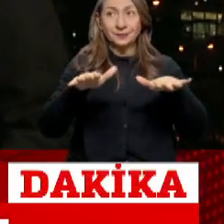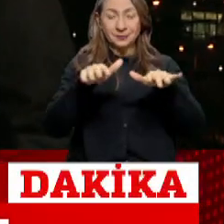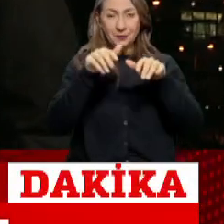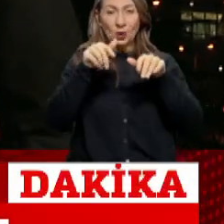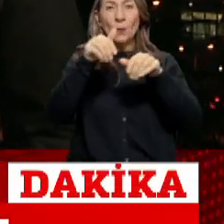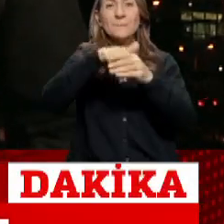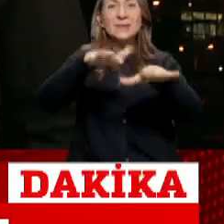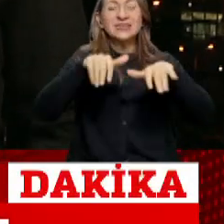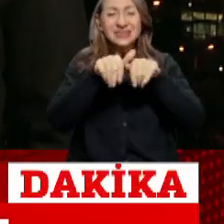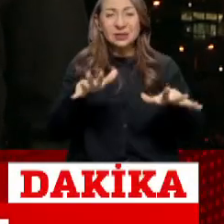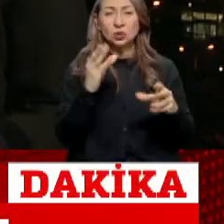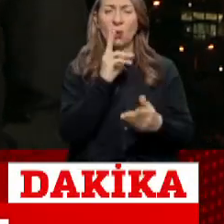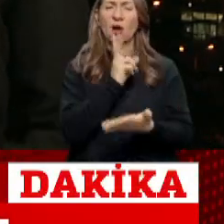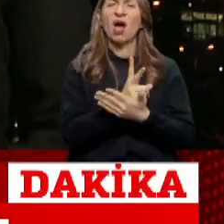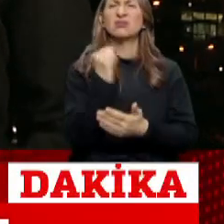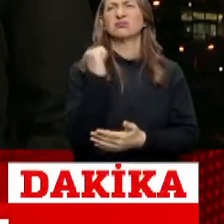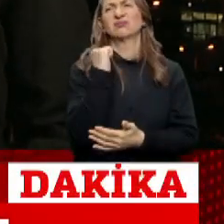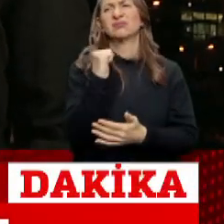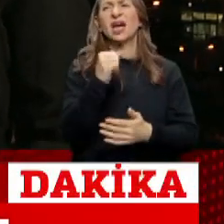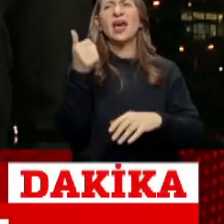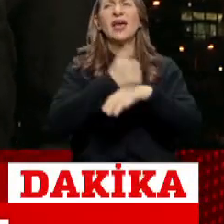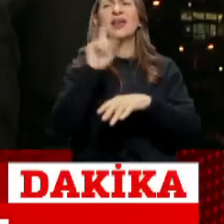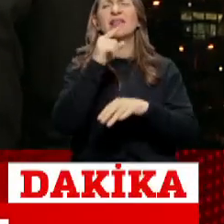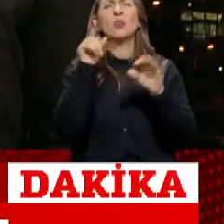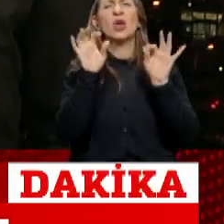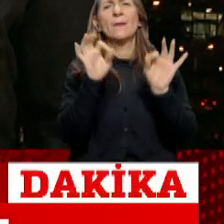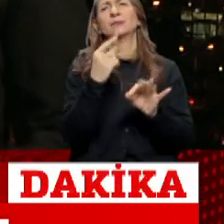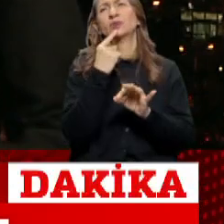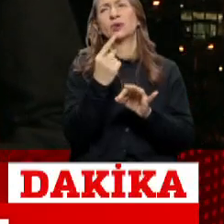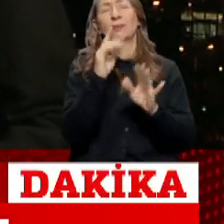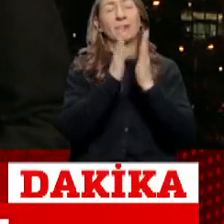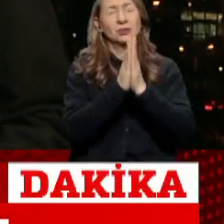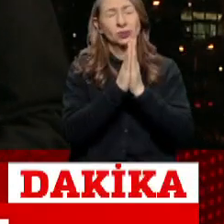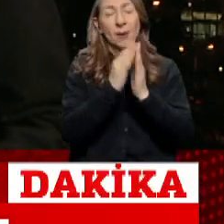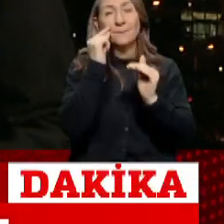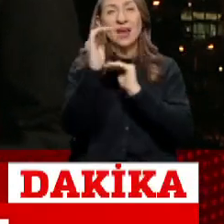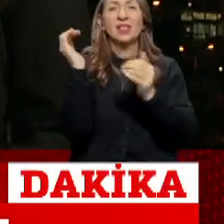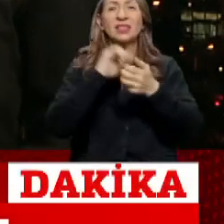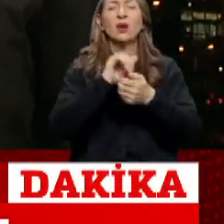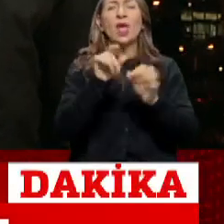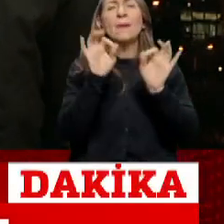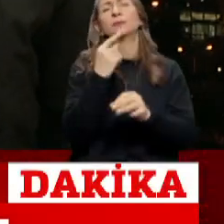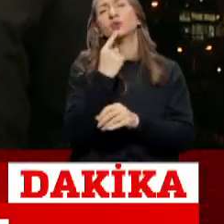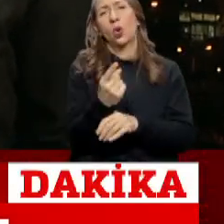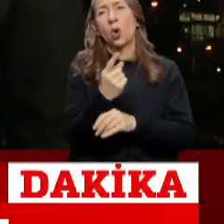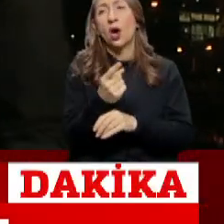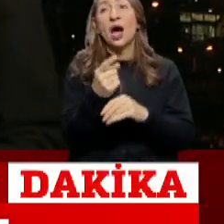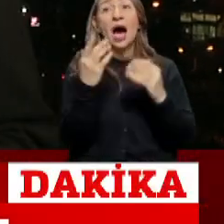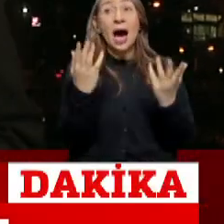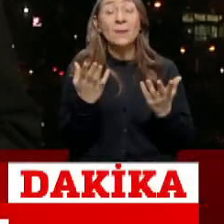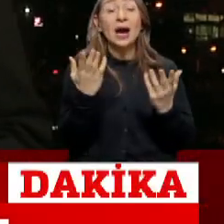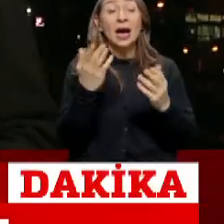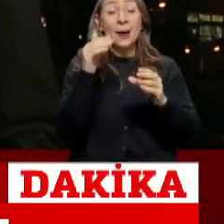parlamenter sisteme geçişte çok kararlı. Zaten iktidar bunu devamlı söylüyor. Millet İttifakı bunu devamlı söylüyor. Fakat